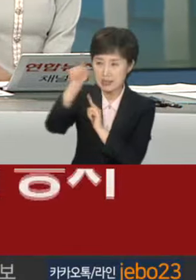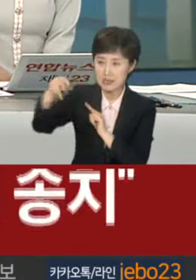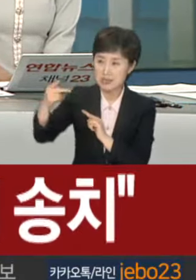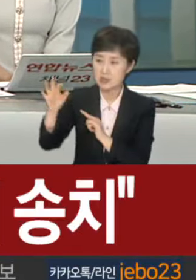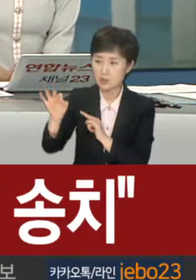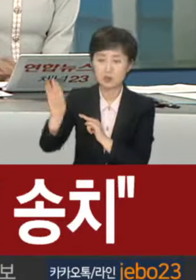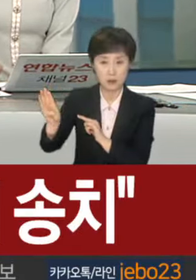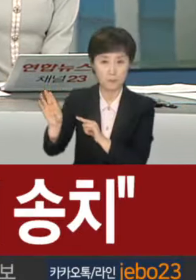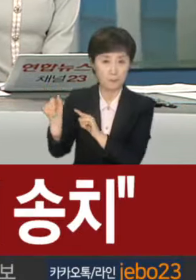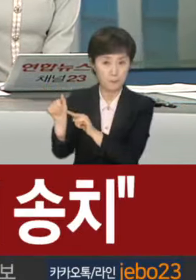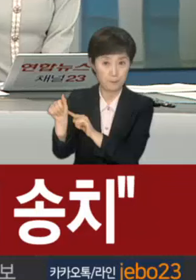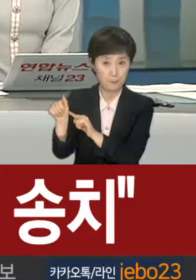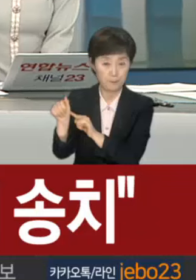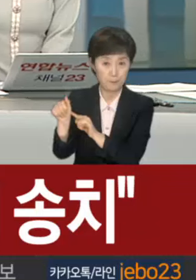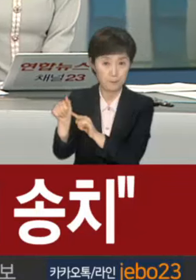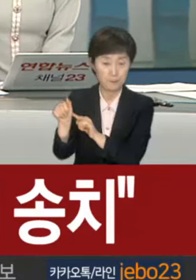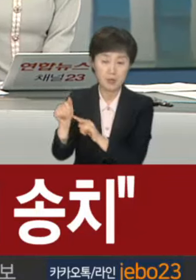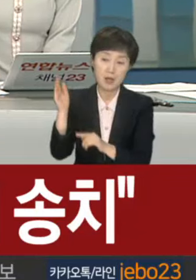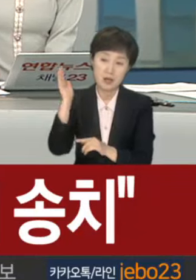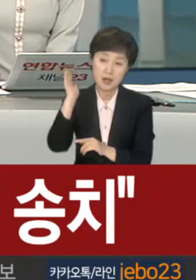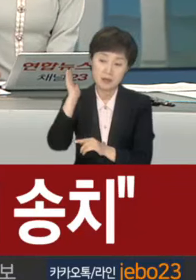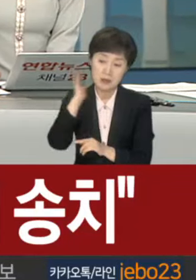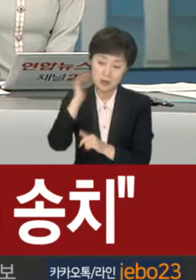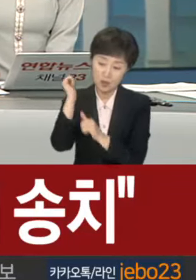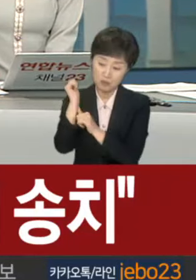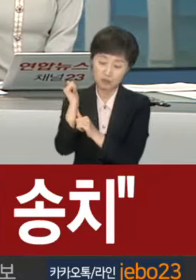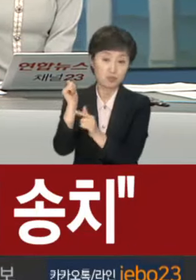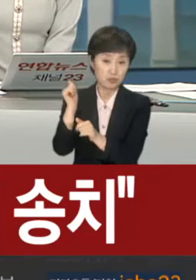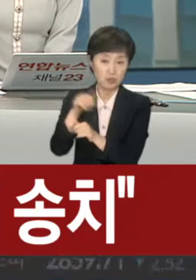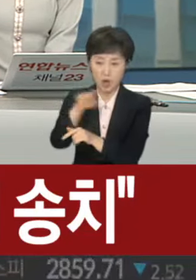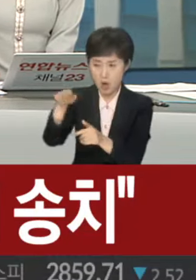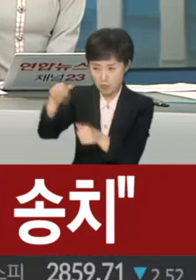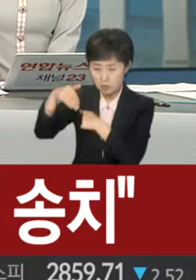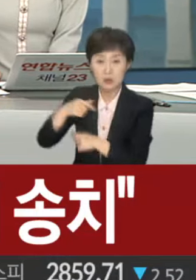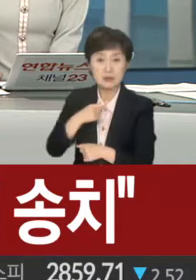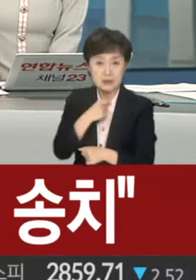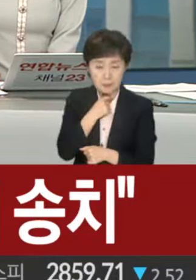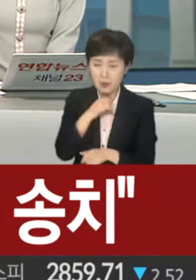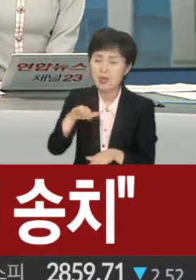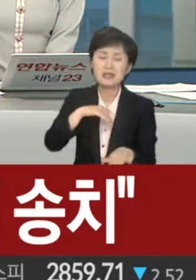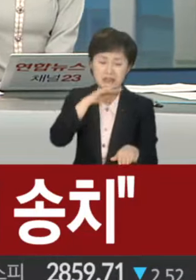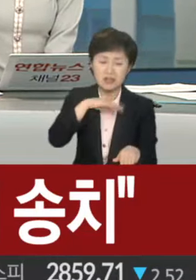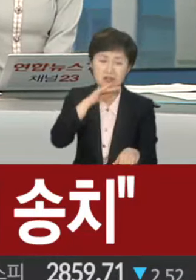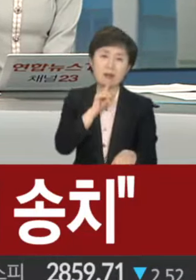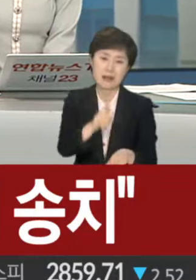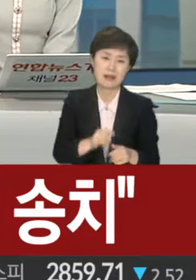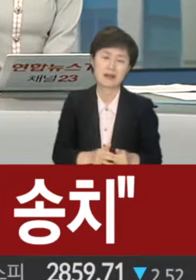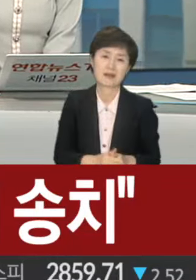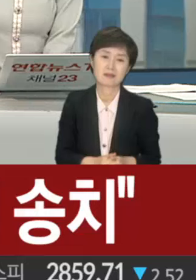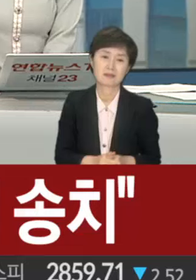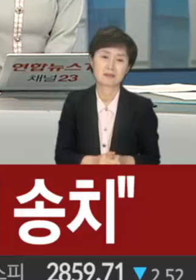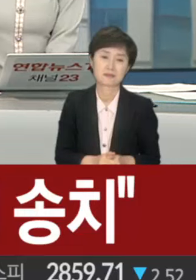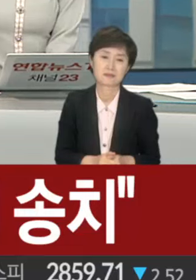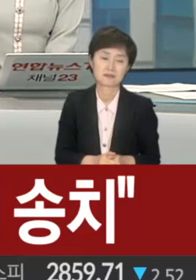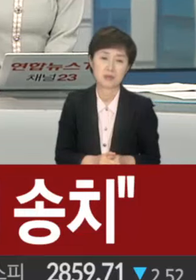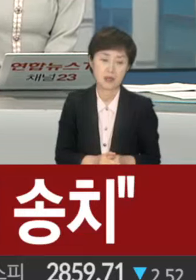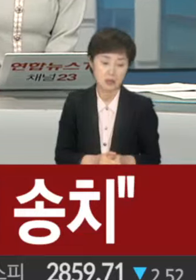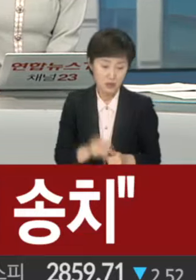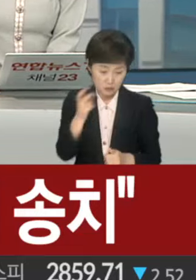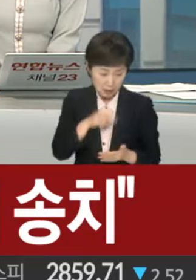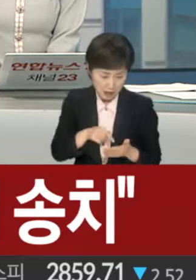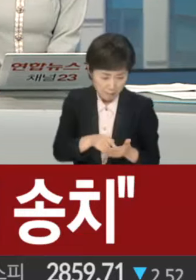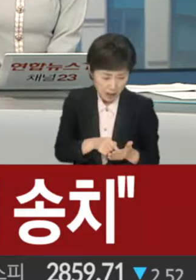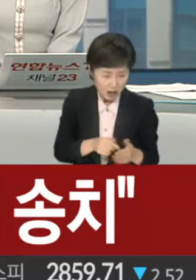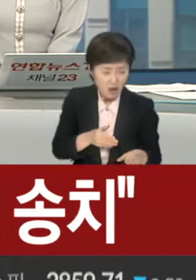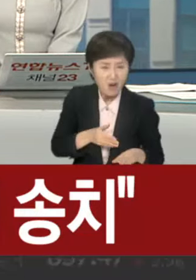차관, 신범철 전 차관 등의를 소환하기 위해서는 시간이 필요하다는 입장인데 뭐 수사의 속도가 좀 나고 있지